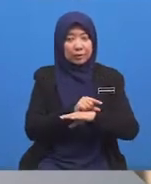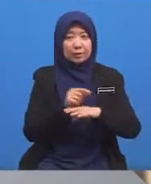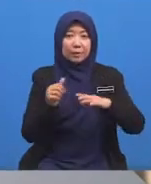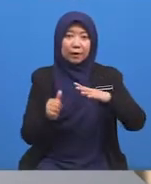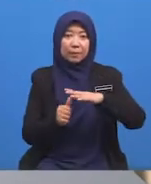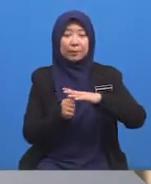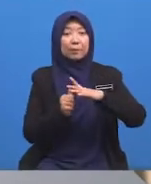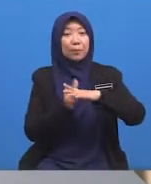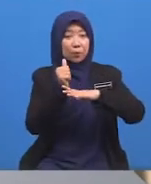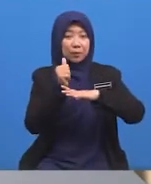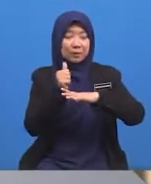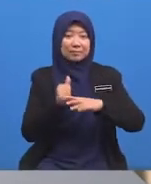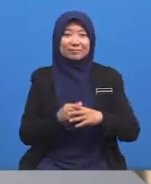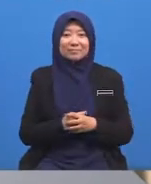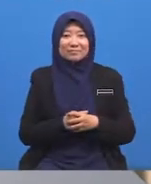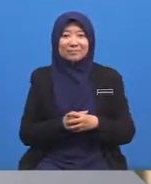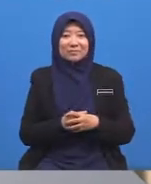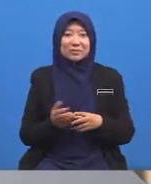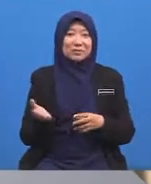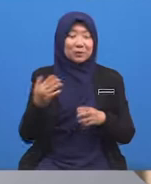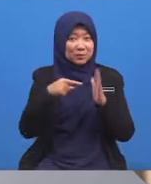ia. Mari cikgu tunjukkan.